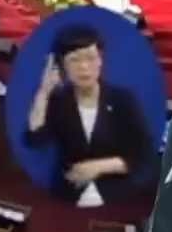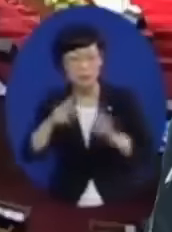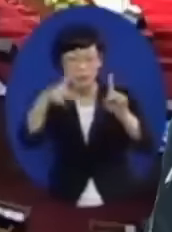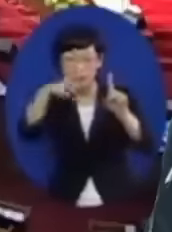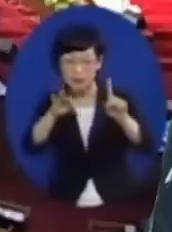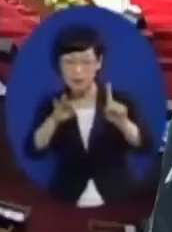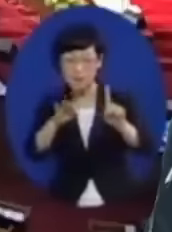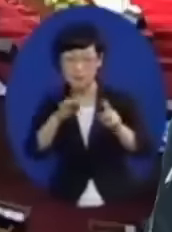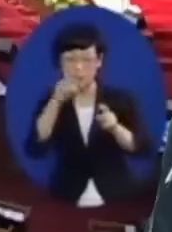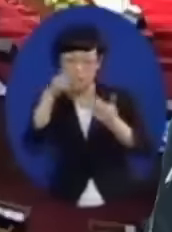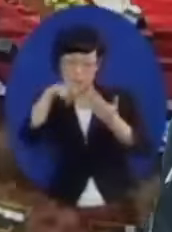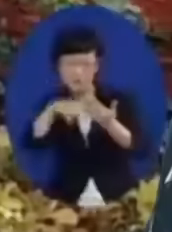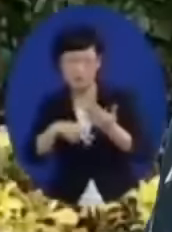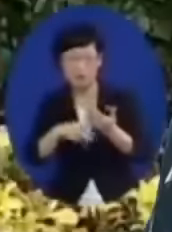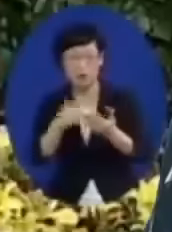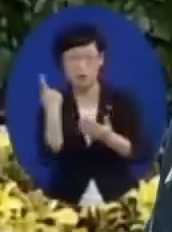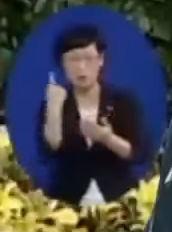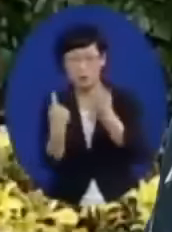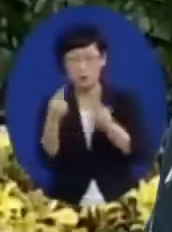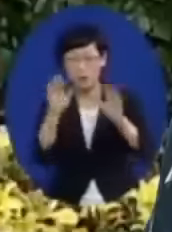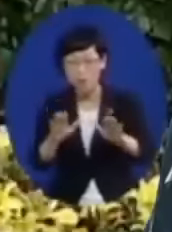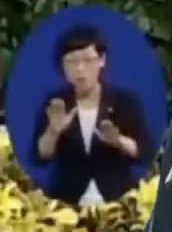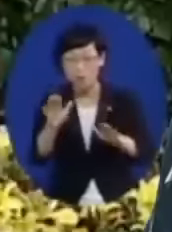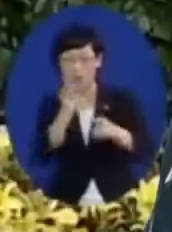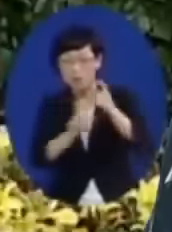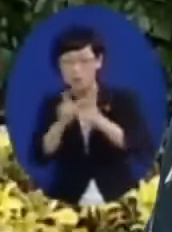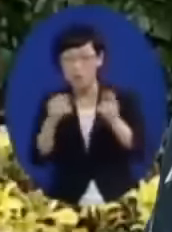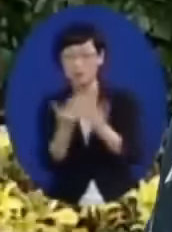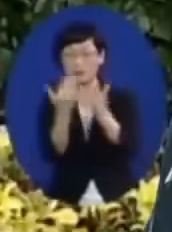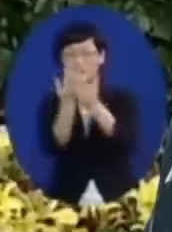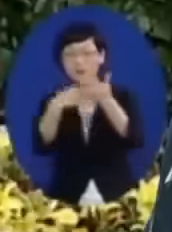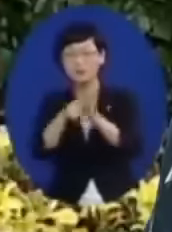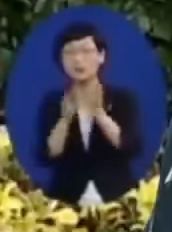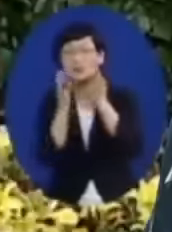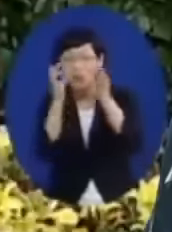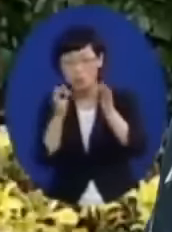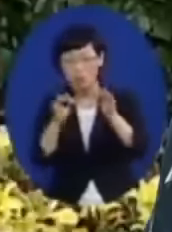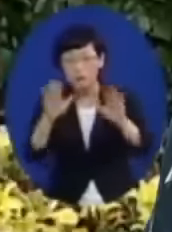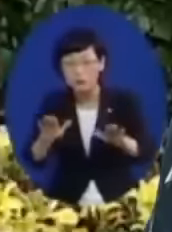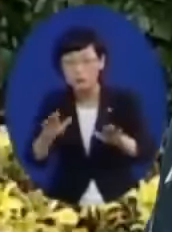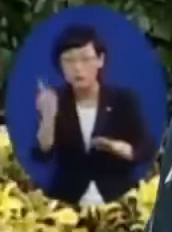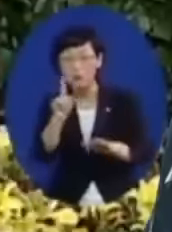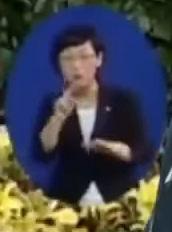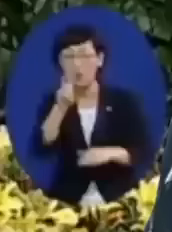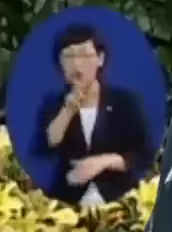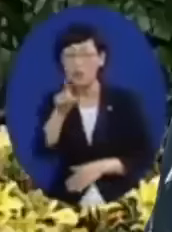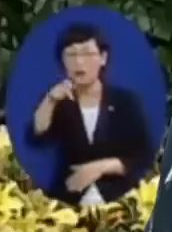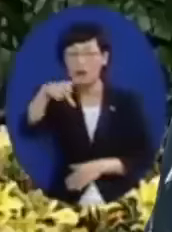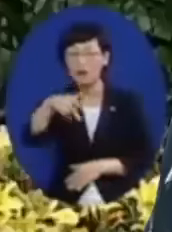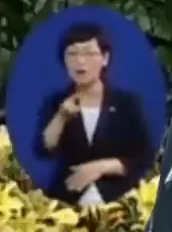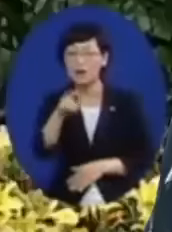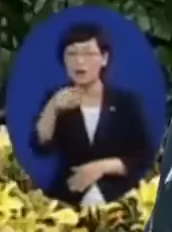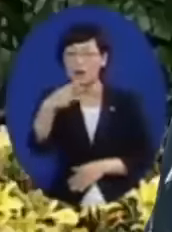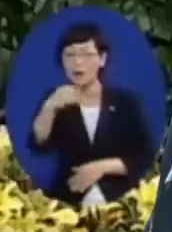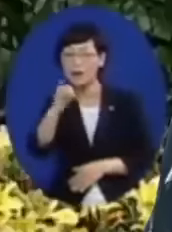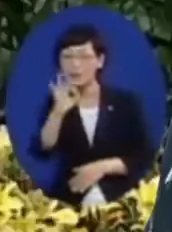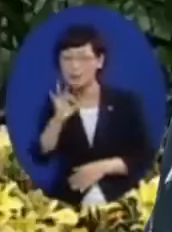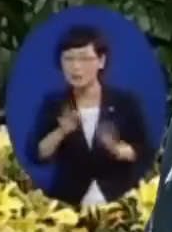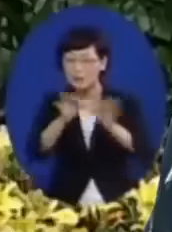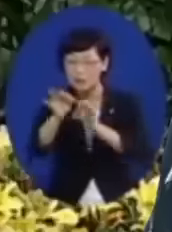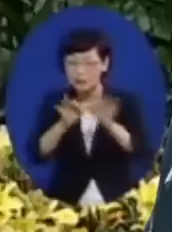만들고자 노력했습니다. 그리고 지금은 마케팅 사업가로 10여 개의 회사를